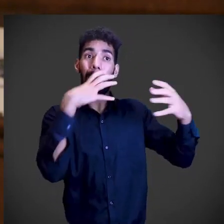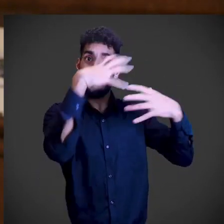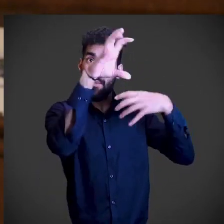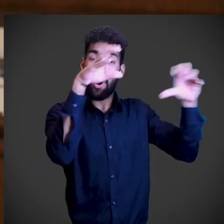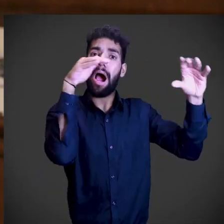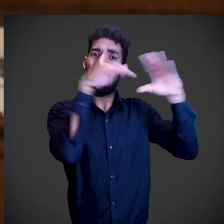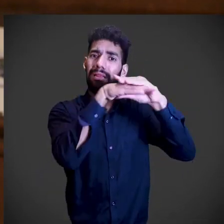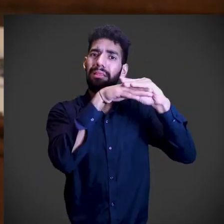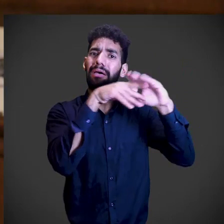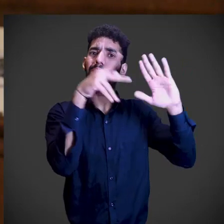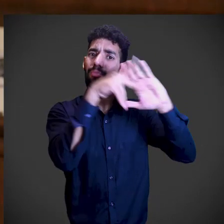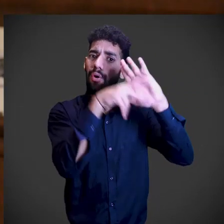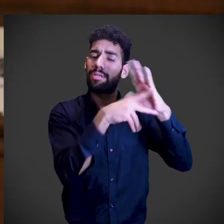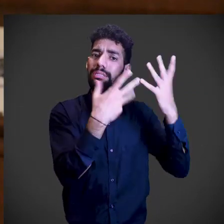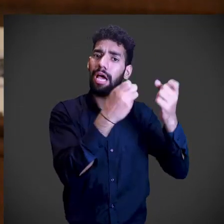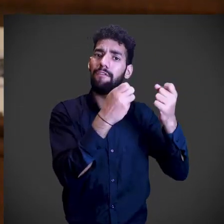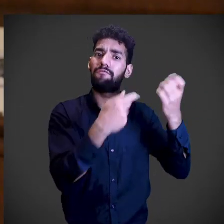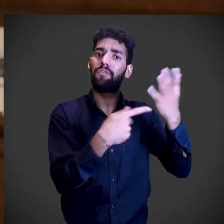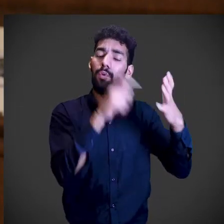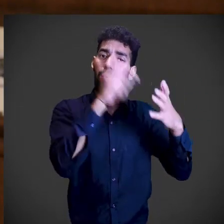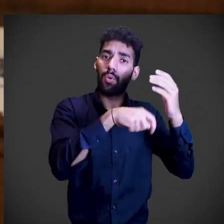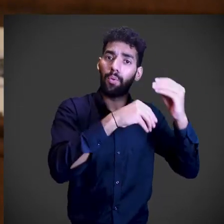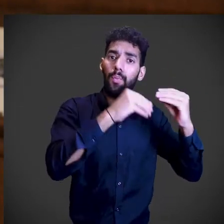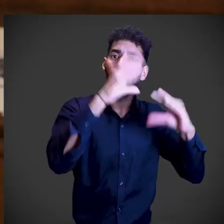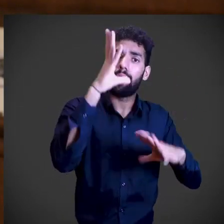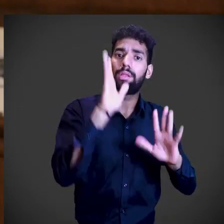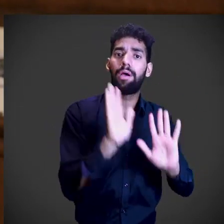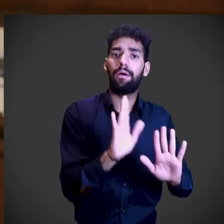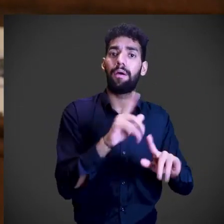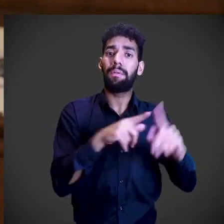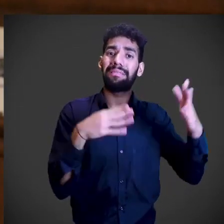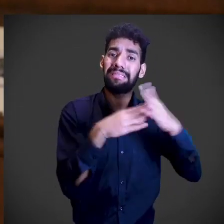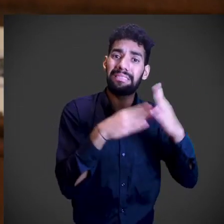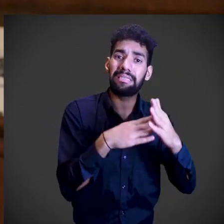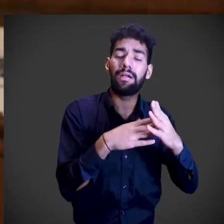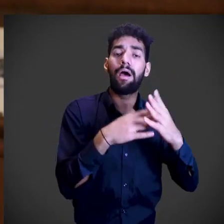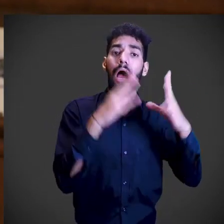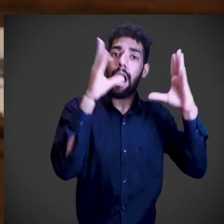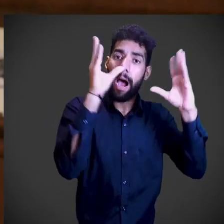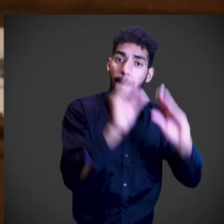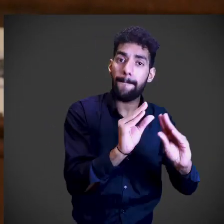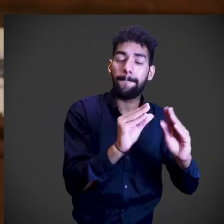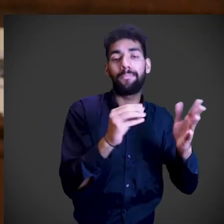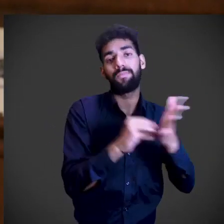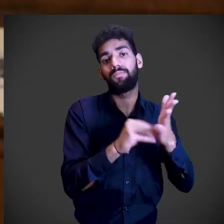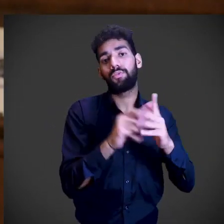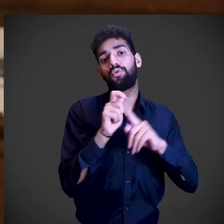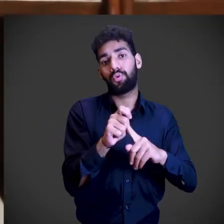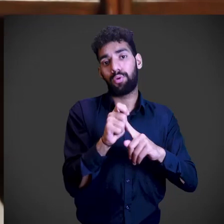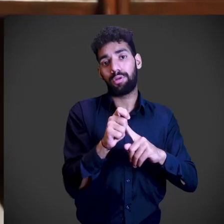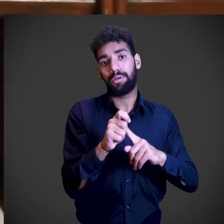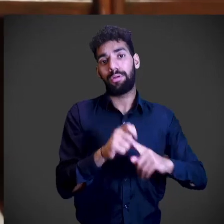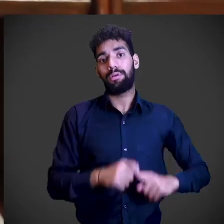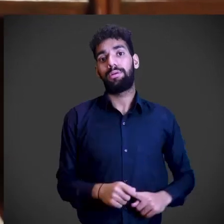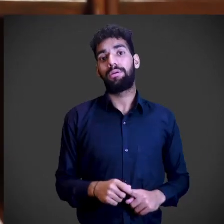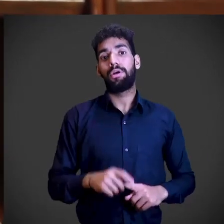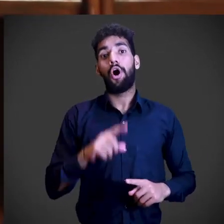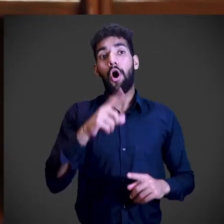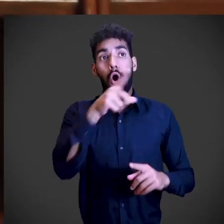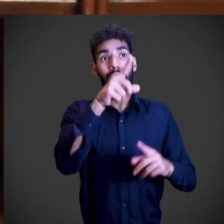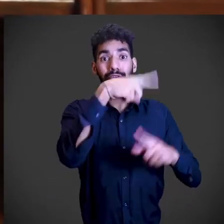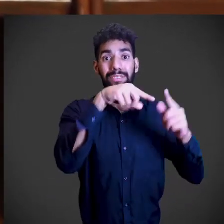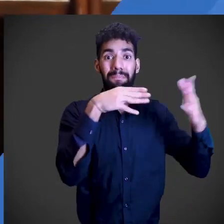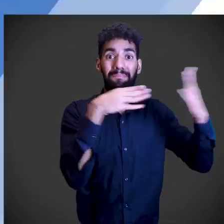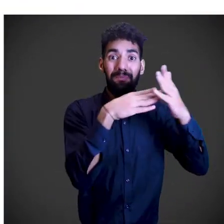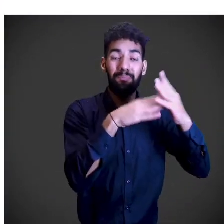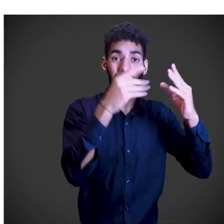ये रुकावटें दूर कर दी हैं, और जितनी जितनी उन्होंने रुकावटें ये कम की, उस तरह उनकी हालात बेहतर होते गए, उनके